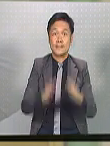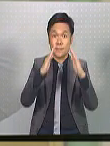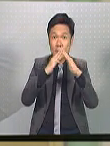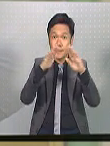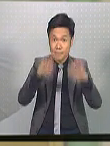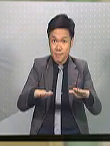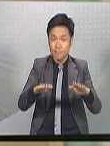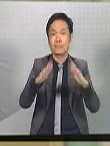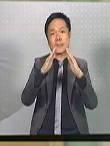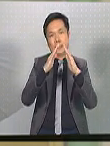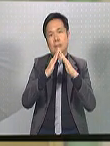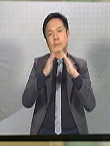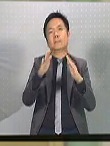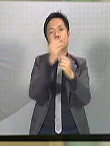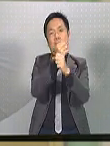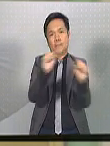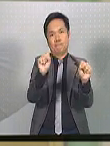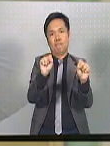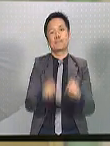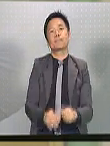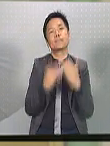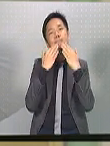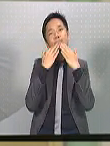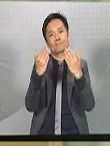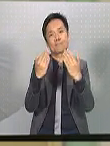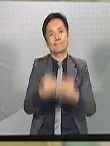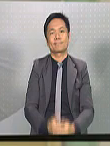STIP enggak sih